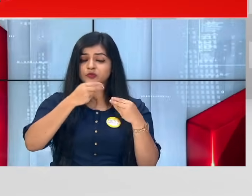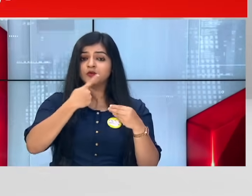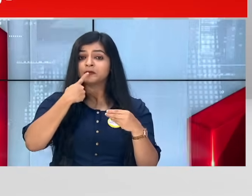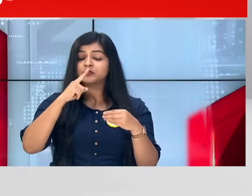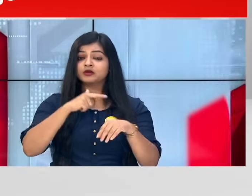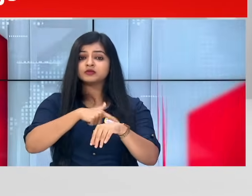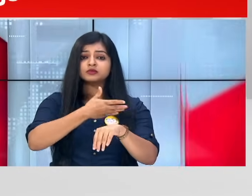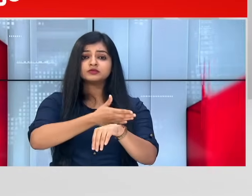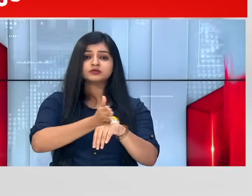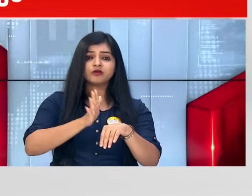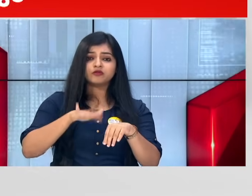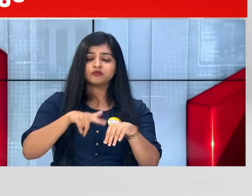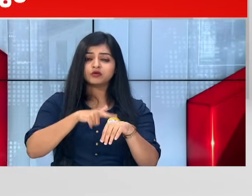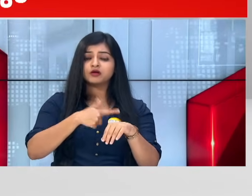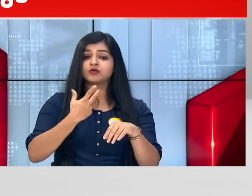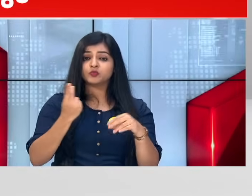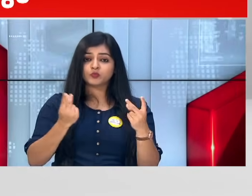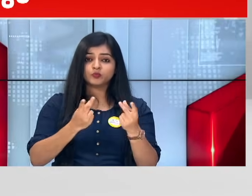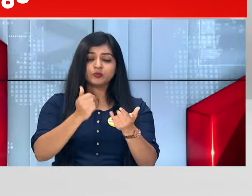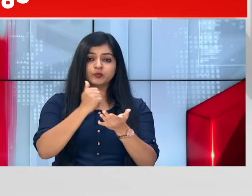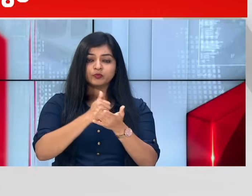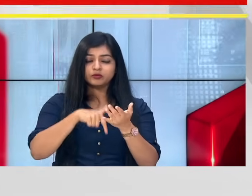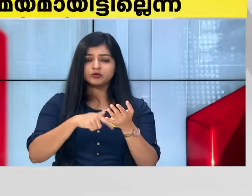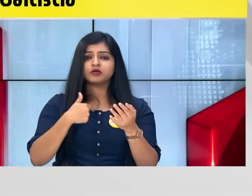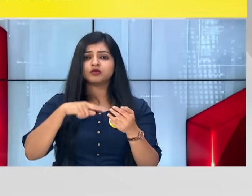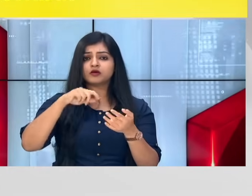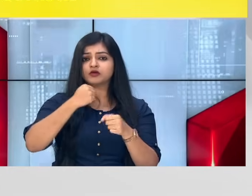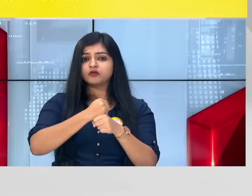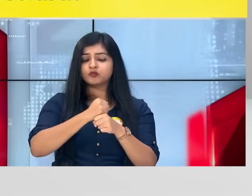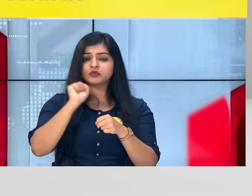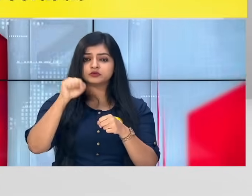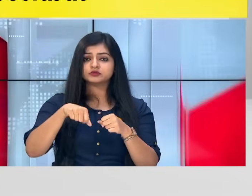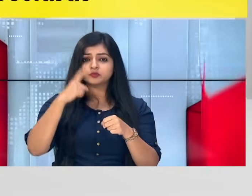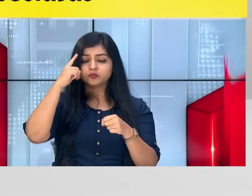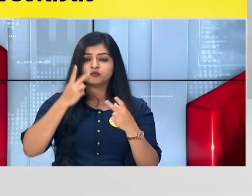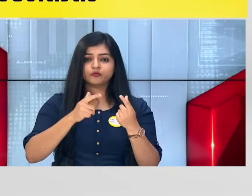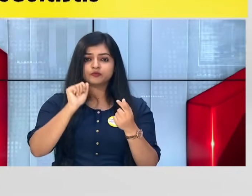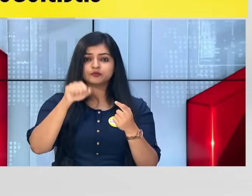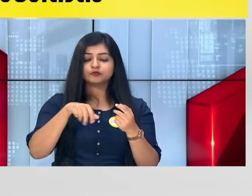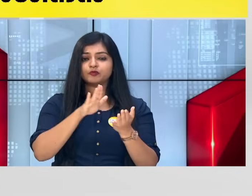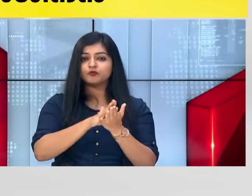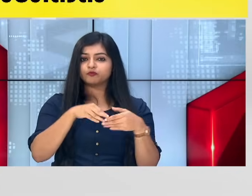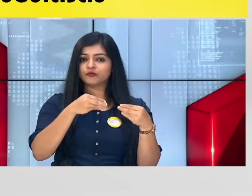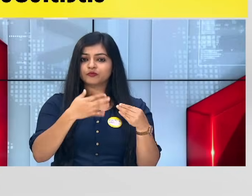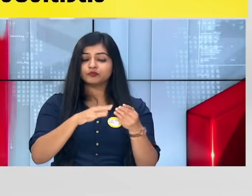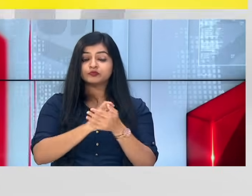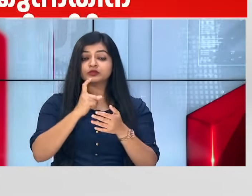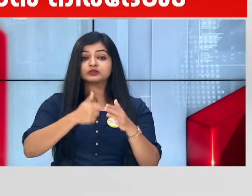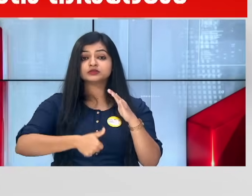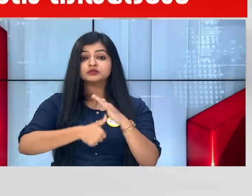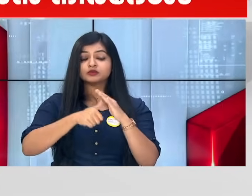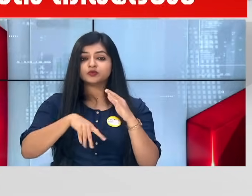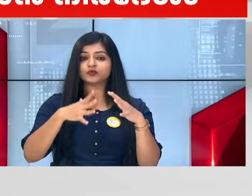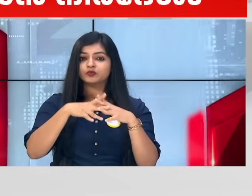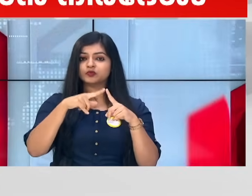ആവശ്യം മുന്നോട്ട് വച്ചു. ഇതിലും സർക്കാർ നടപടി സ്വീകരിക്കുമെന്ന ഒരു ഉറപ്പാണ് നൽകിയത്. നിലവിൽ ചീഫ് വൈൽഡ് ലൈഫ് വാർഡനാണ് കൂടുതൽ